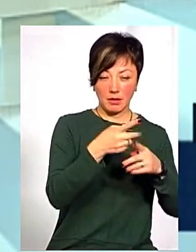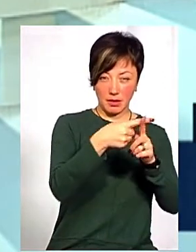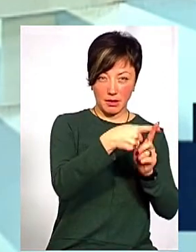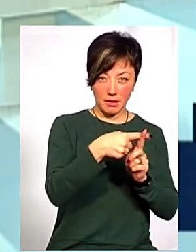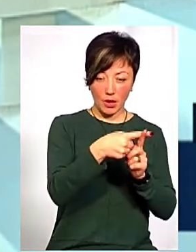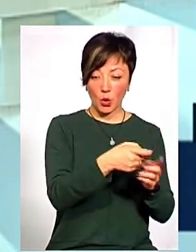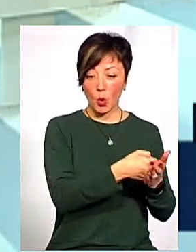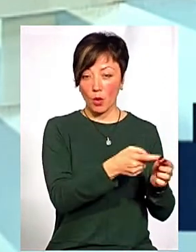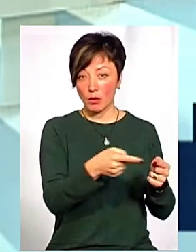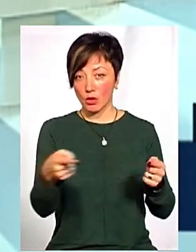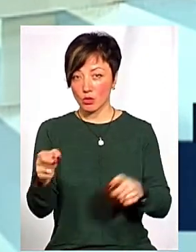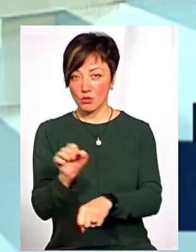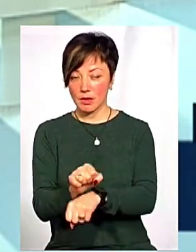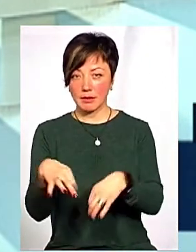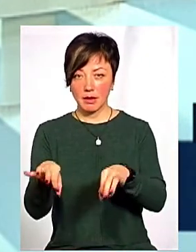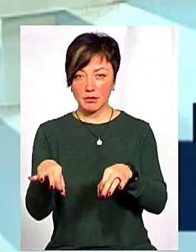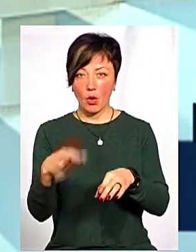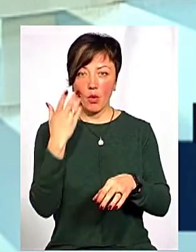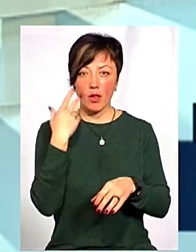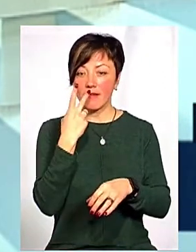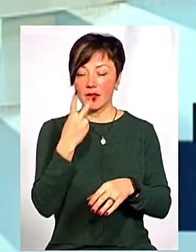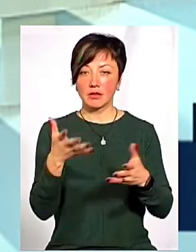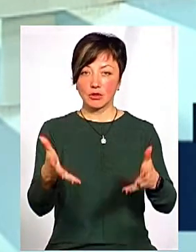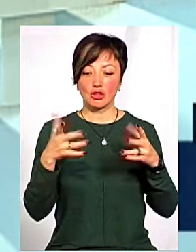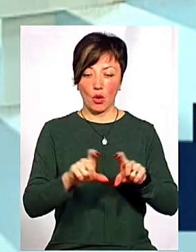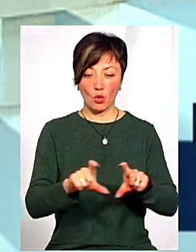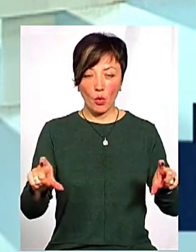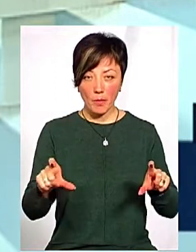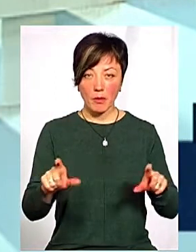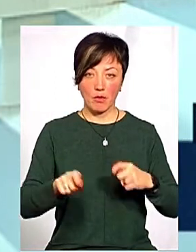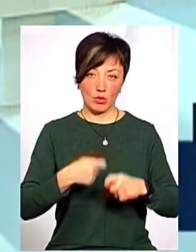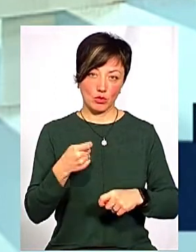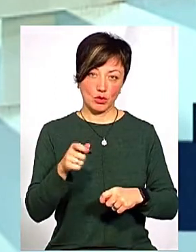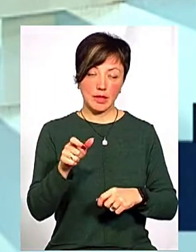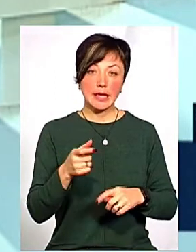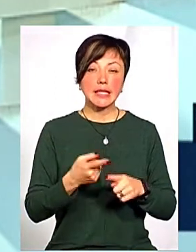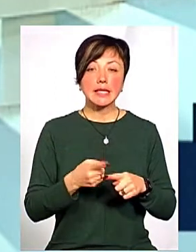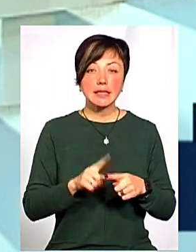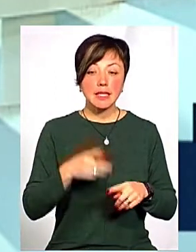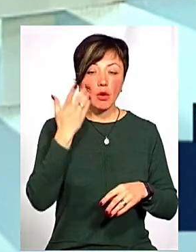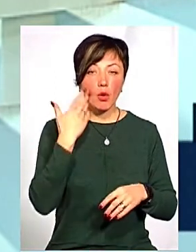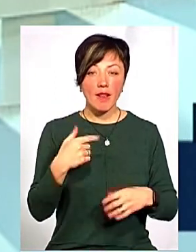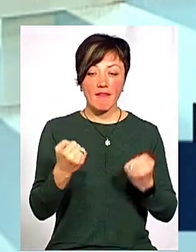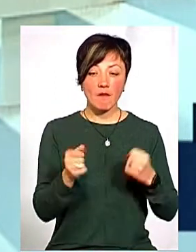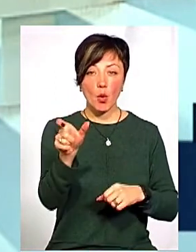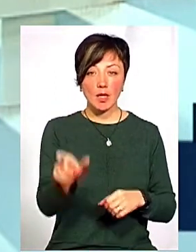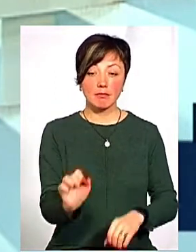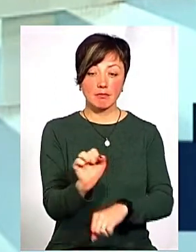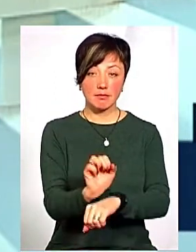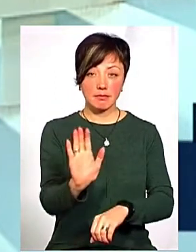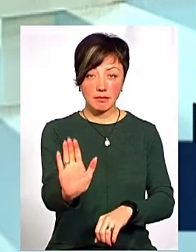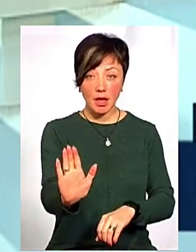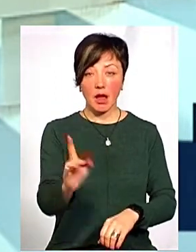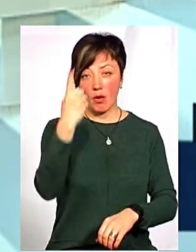навівся лазер, і до кінцевої зупинки транспортного засобу, коли вже видно чіткий номерний знак правопорушника. Тобто після того, як водія зупинили, так само